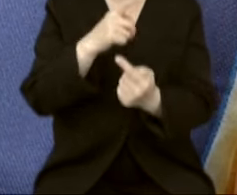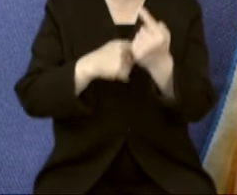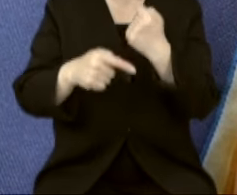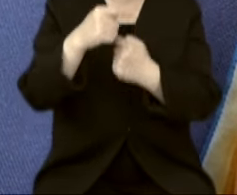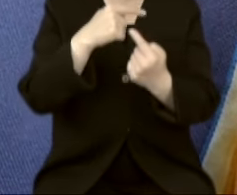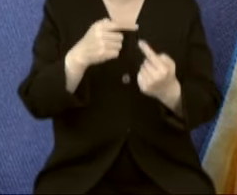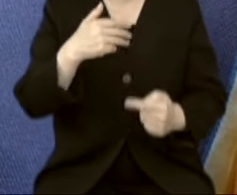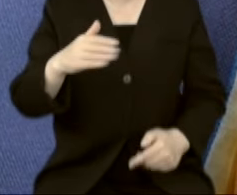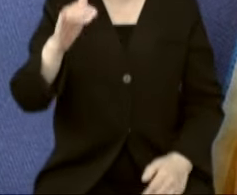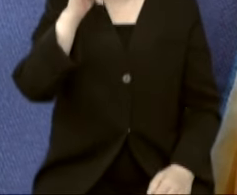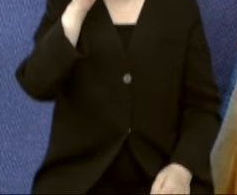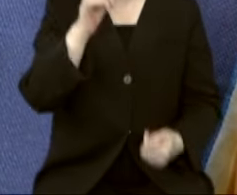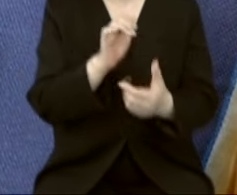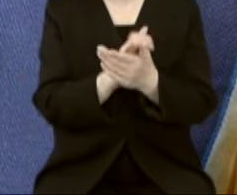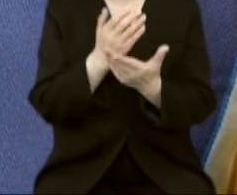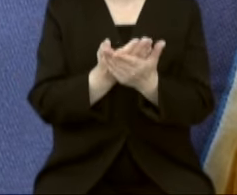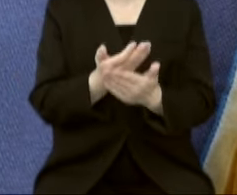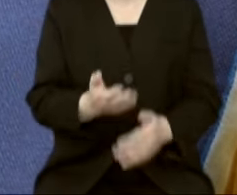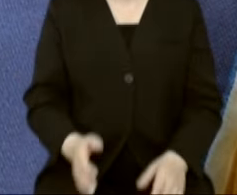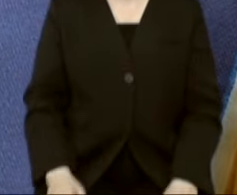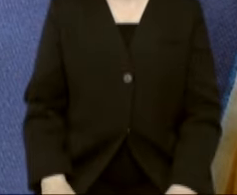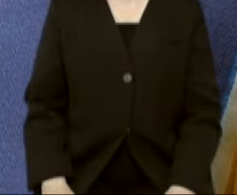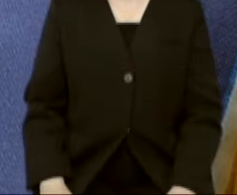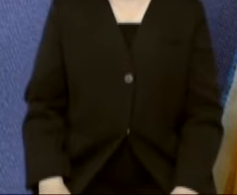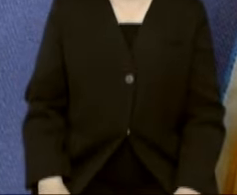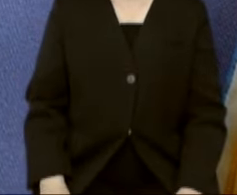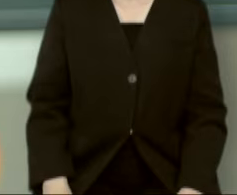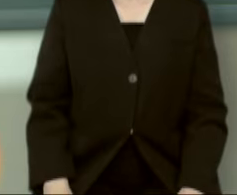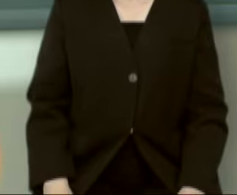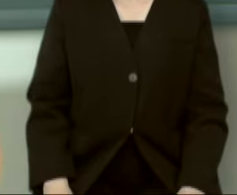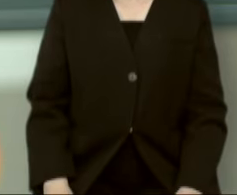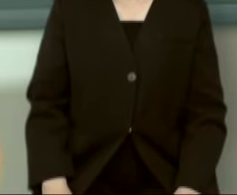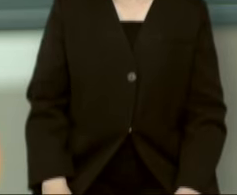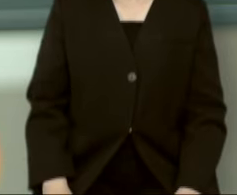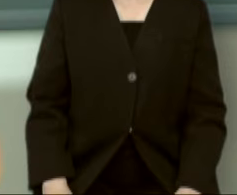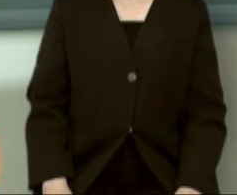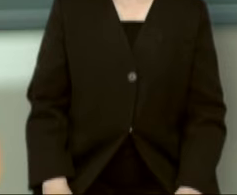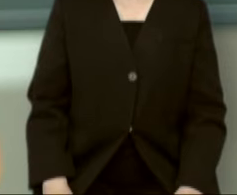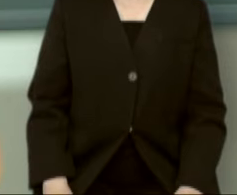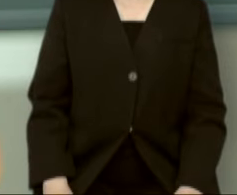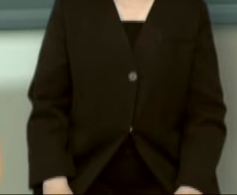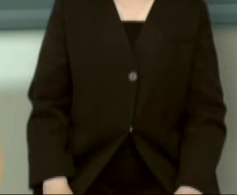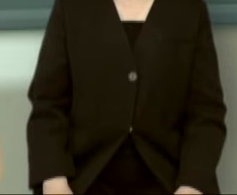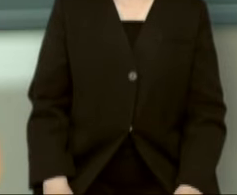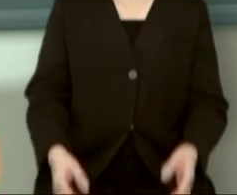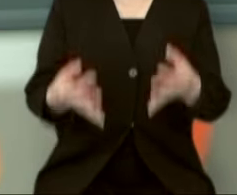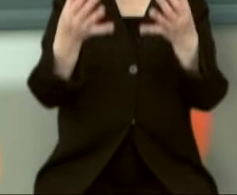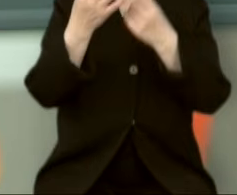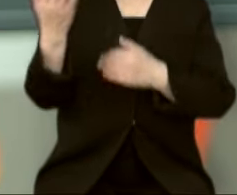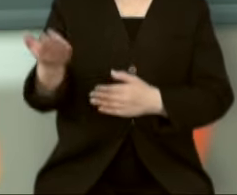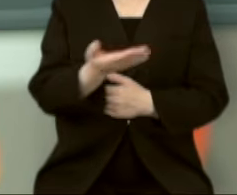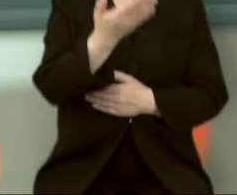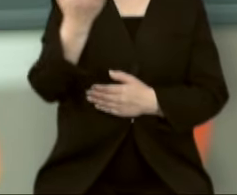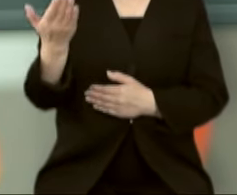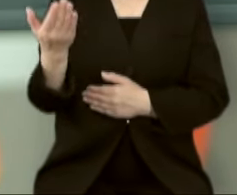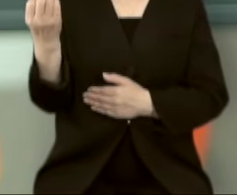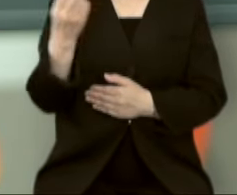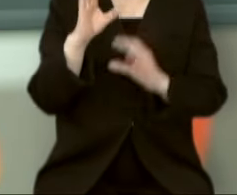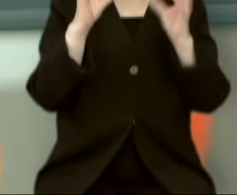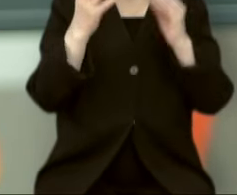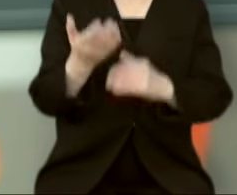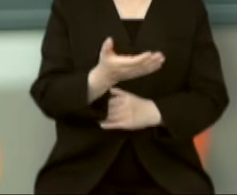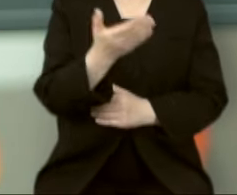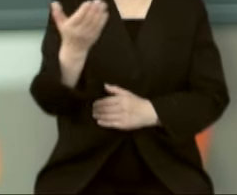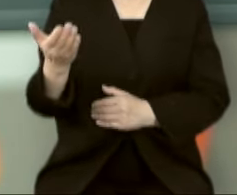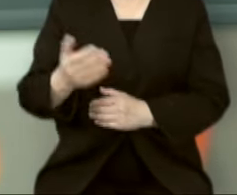수 있도록 좀 기도해 주세요. 부탁드립니다. 저희 시청자 여러분들, 그리고